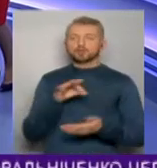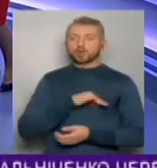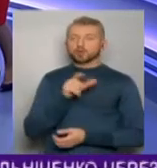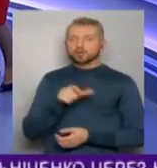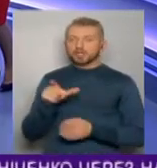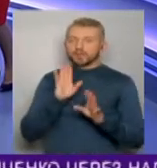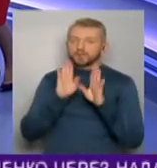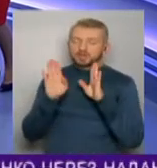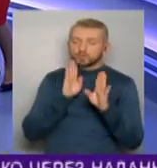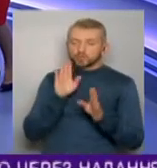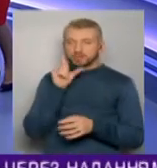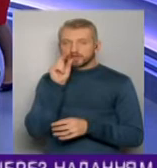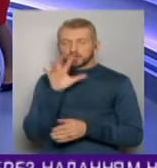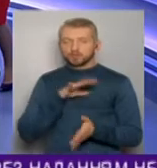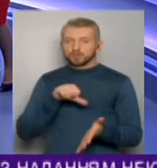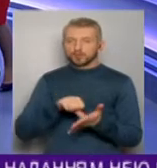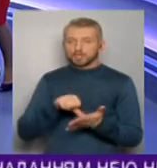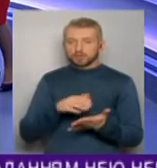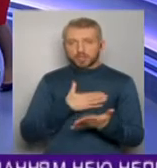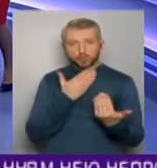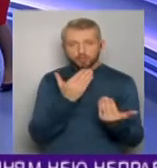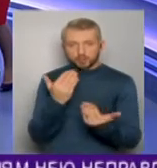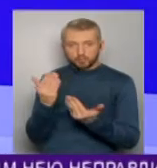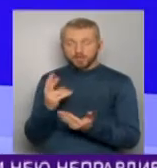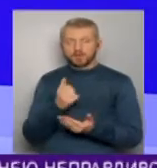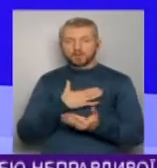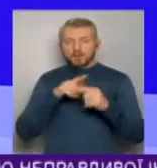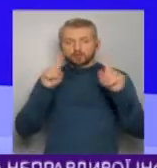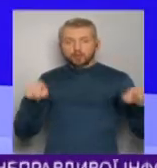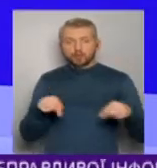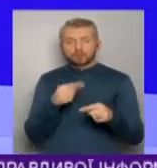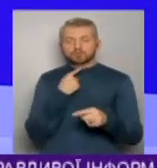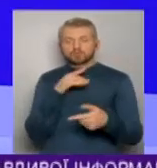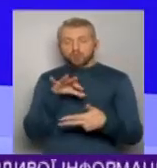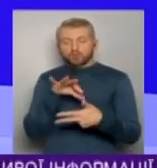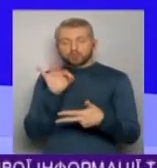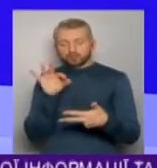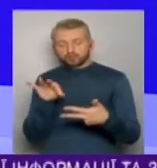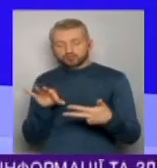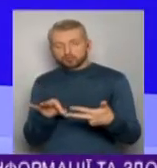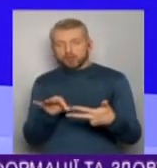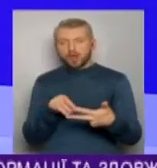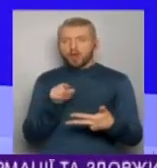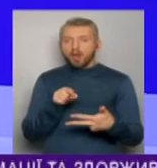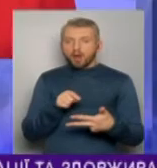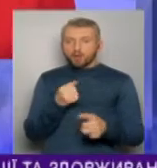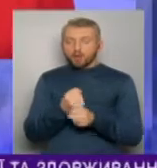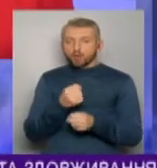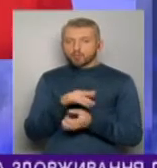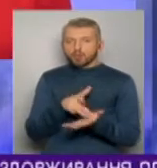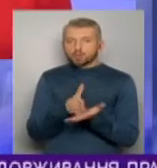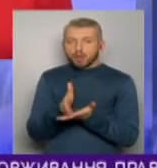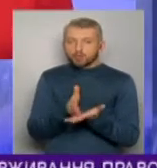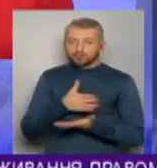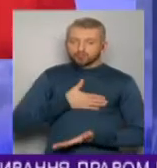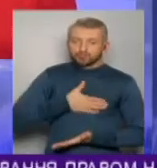Фейсбуку та Твіттеру стати учасниками нашого опитування. На сторінці телеканалу «Київ» проголосуйте, чи задоволені ви роботою комунальних служб